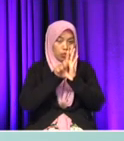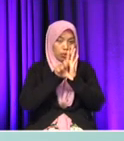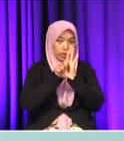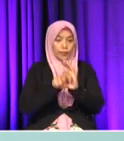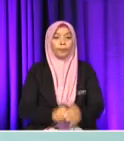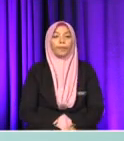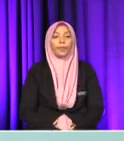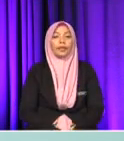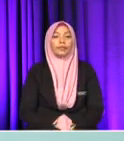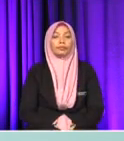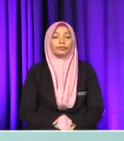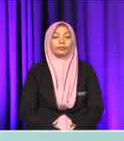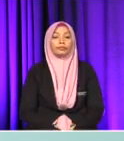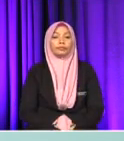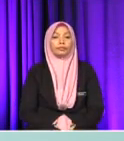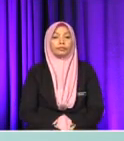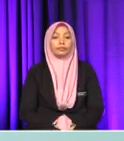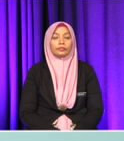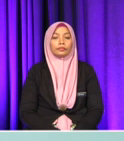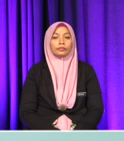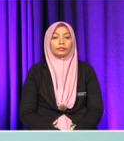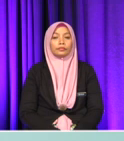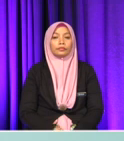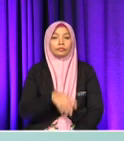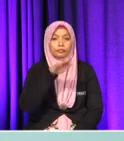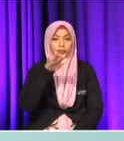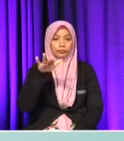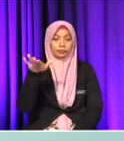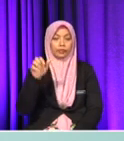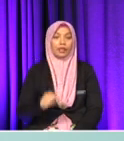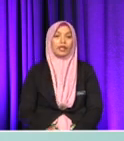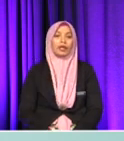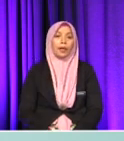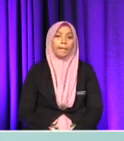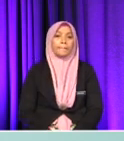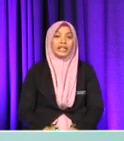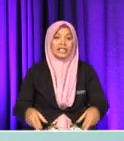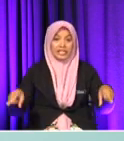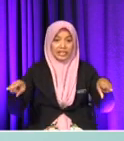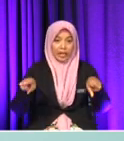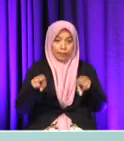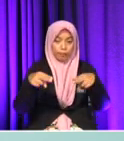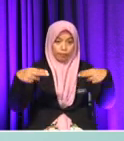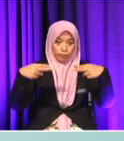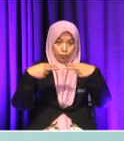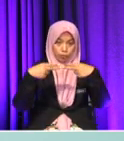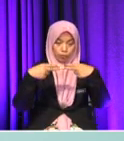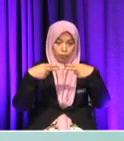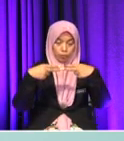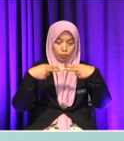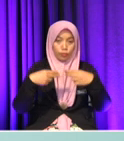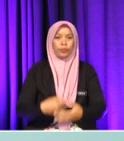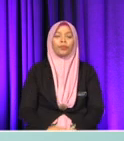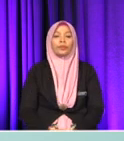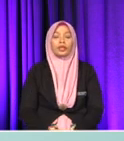fitur remax combination badan dan jenis logo dengan pernyataan tentang logo yang betul dengan